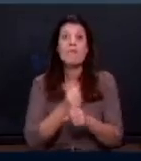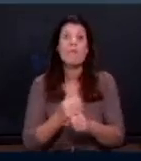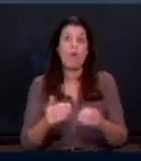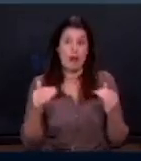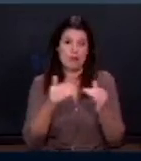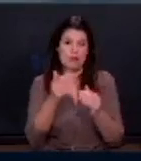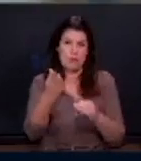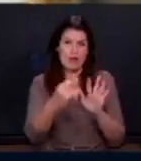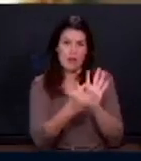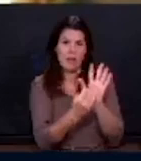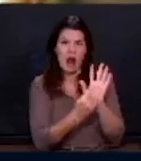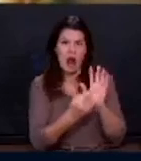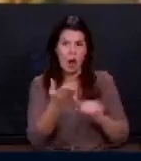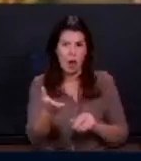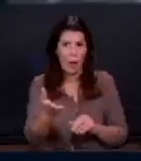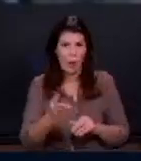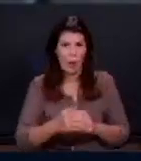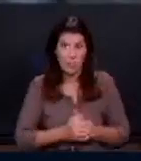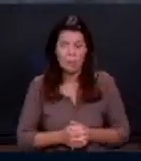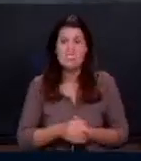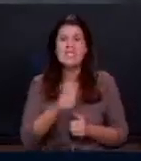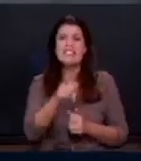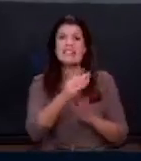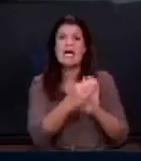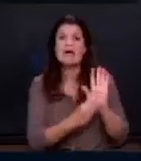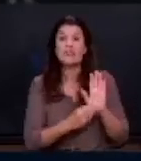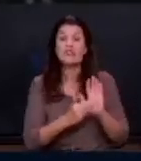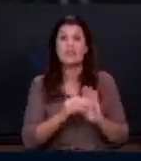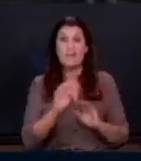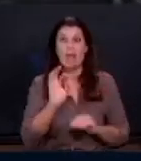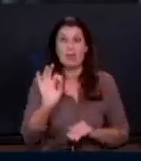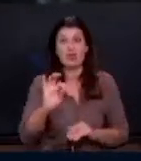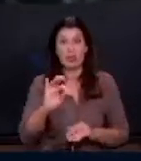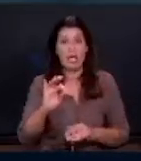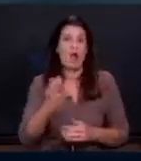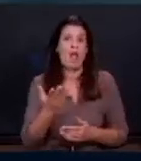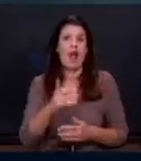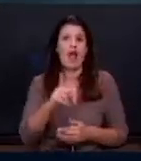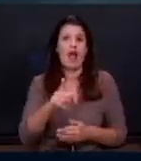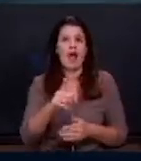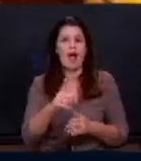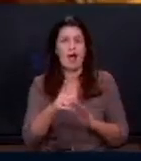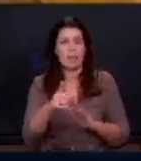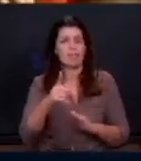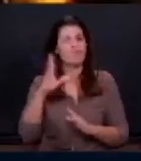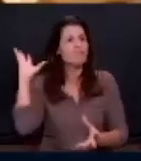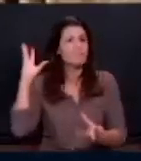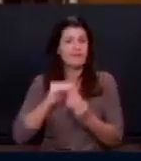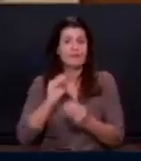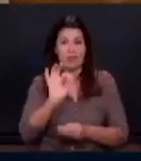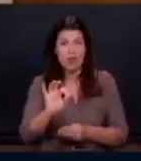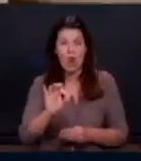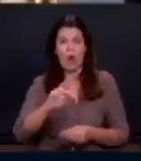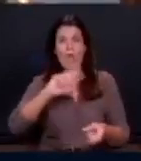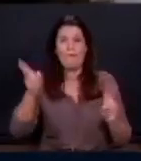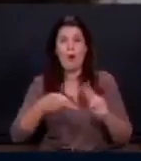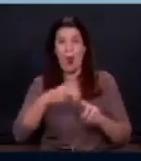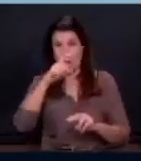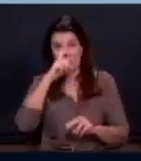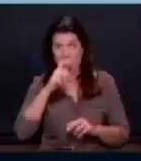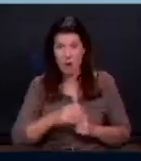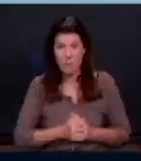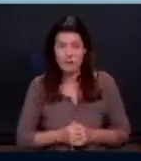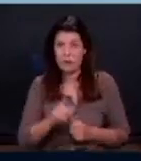על עצמה. זוהי רשימה חלקית וקצרה בלבד של הרזומה הניהולי המרשים של אל שואיב לאורך ורוחב העולם הערבי כולו.